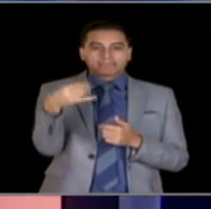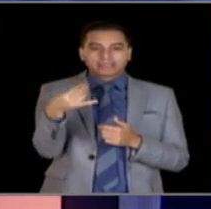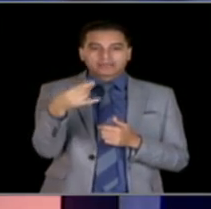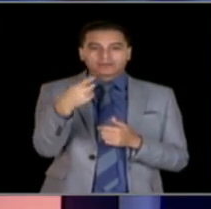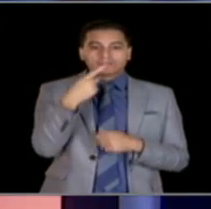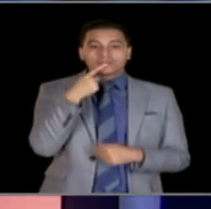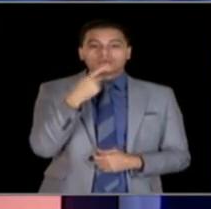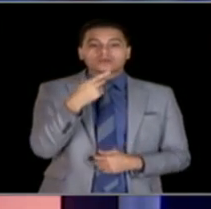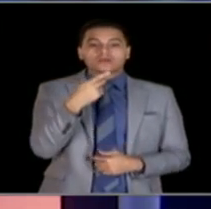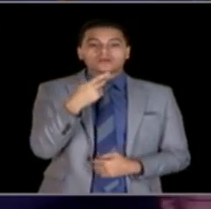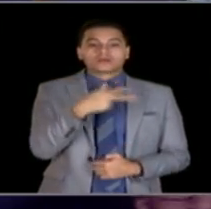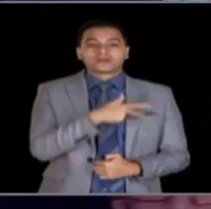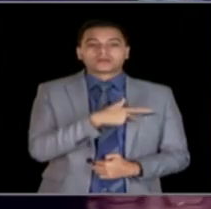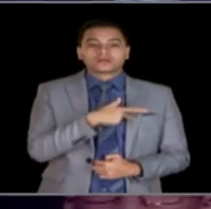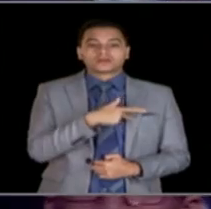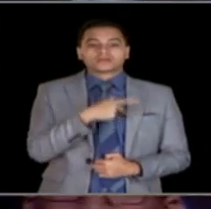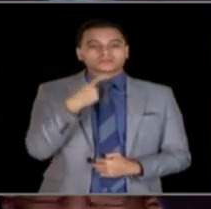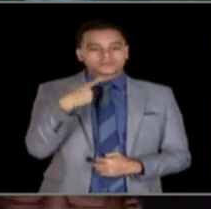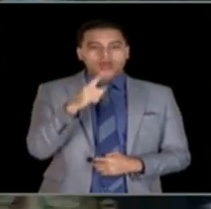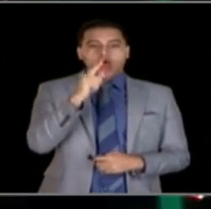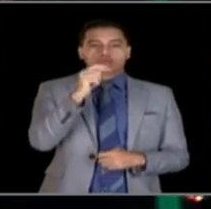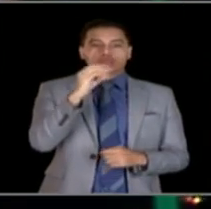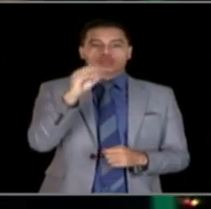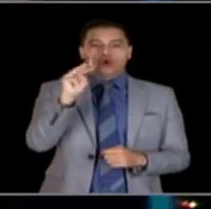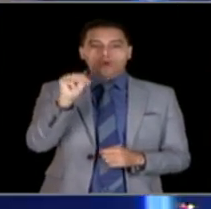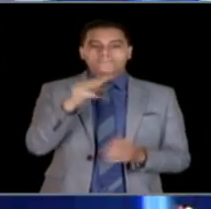إجابة صحيحة، هو فعلا توم هانكس.